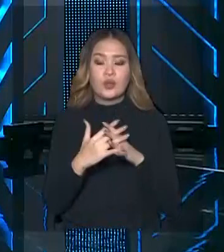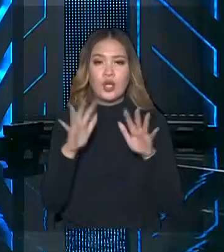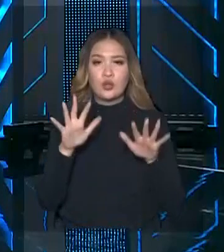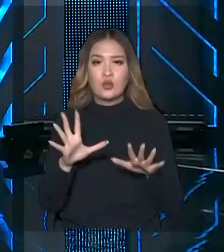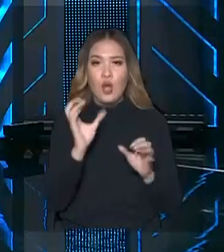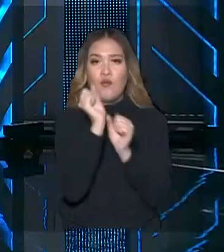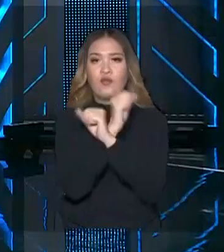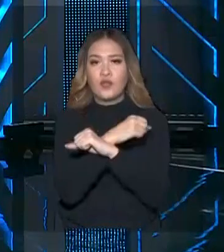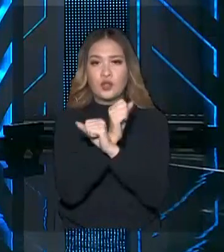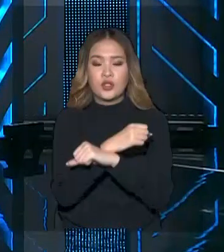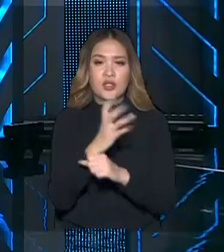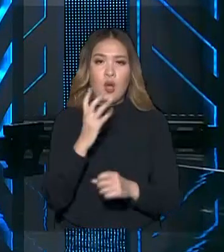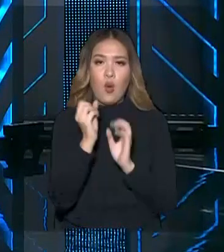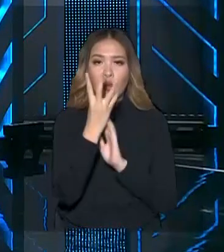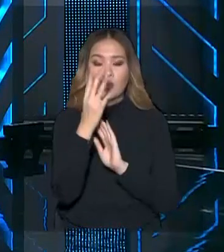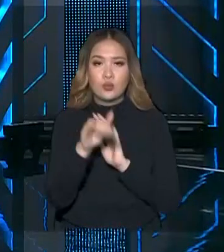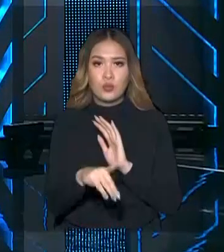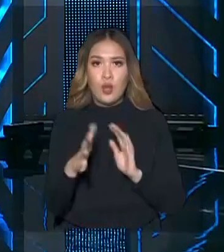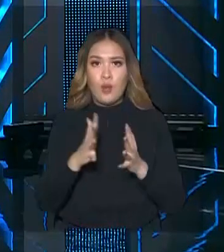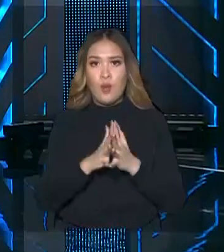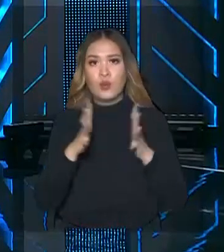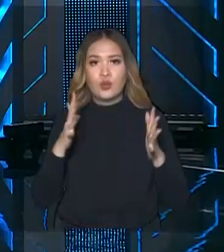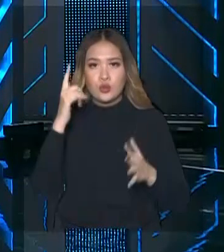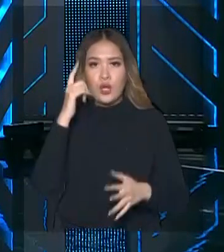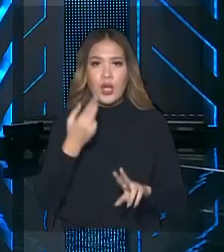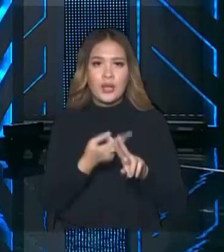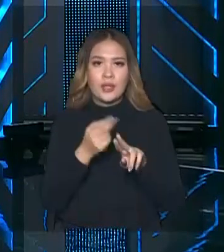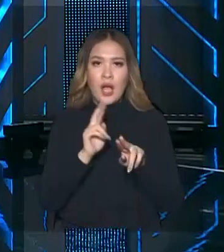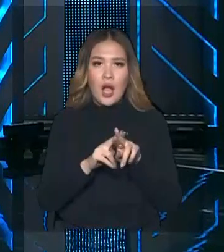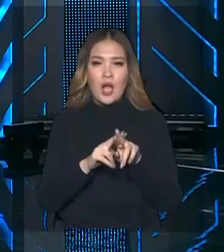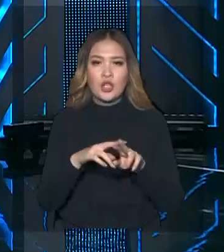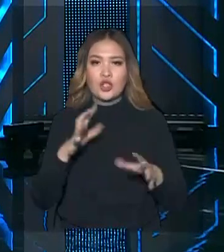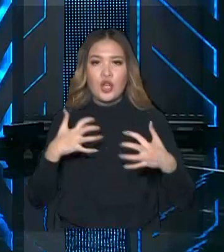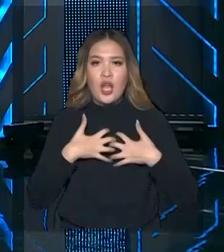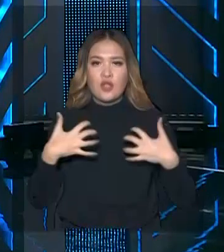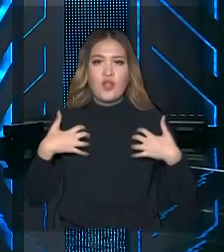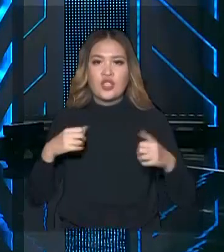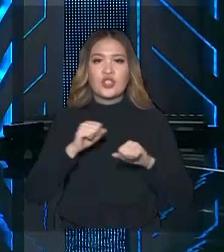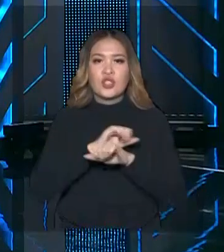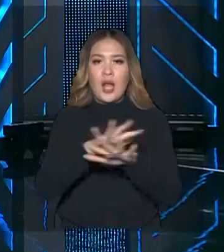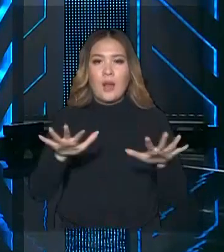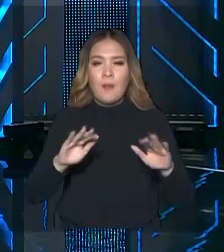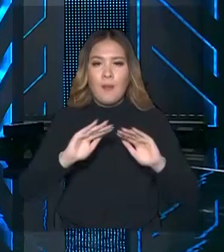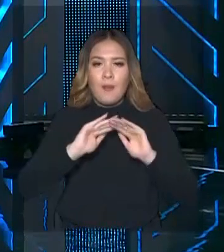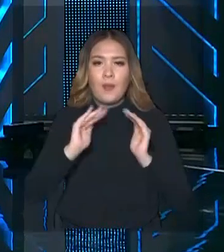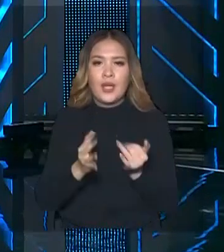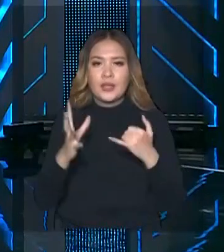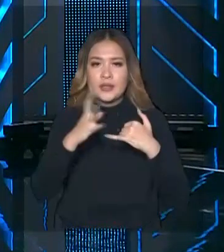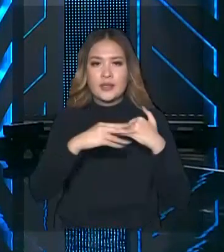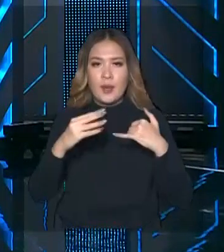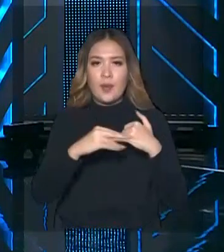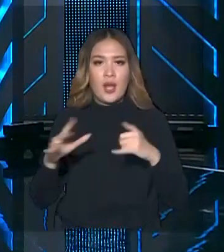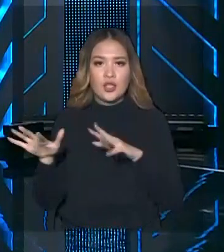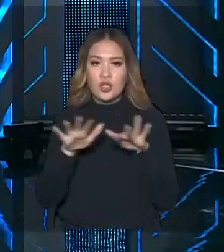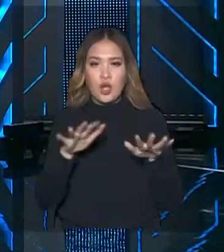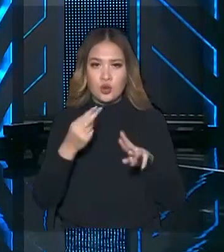саны бүгінде 14 мыңнан асқан. Тамаша дерсіз. Алайда өркешті жануардың жайылымдық жері тым аз. Шаруалар үшін